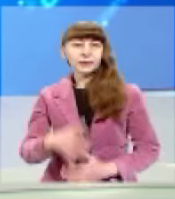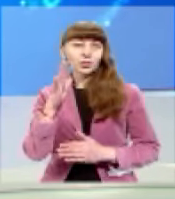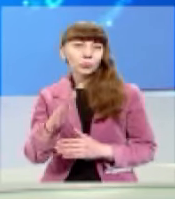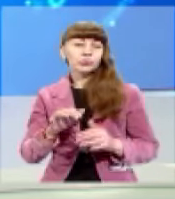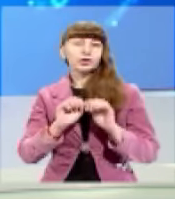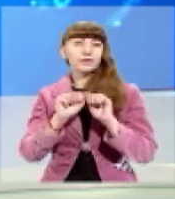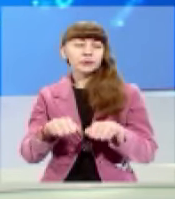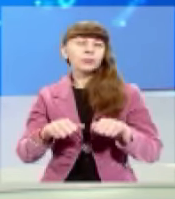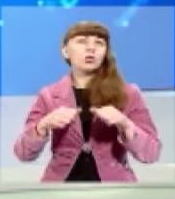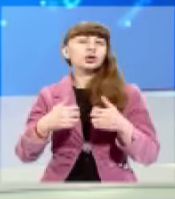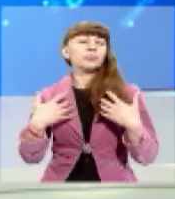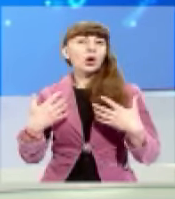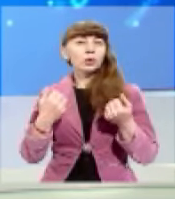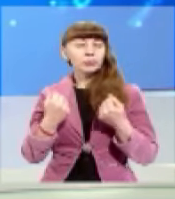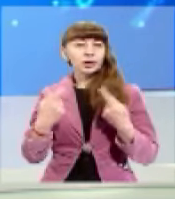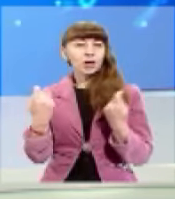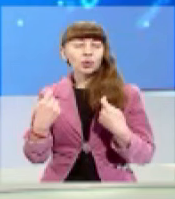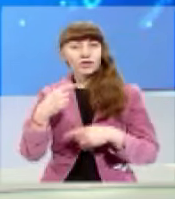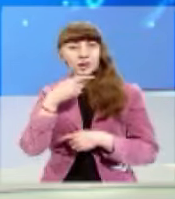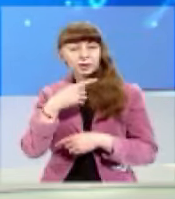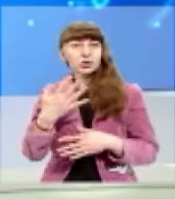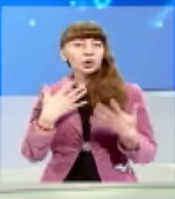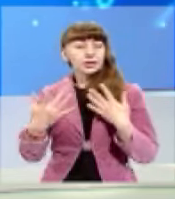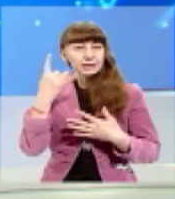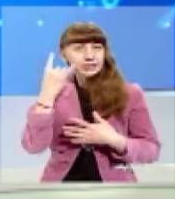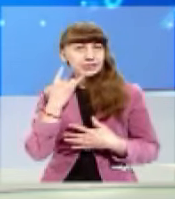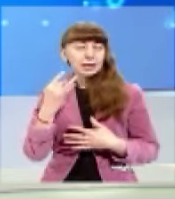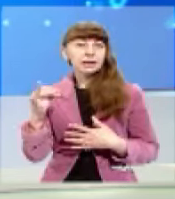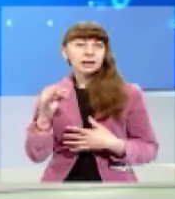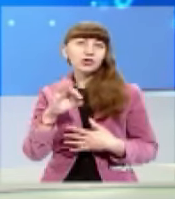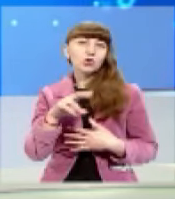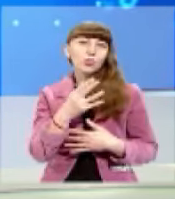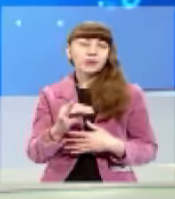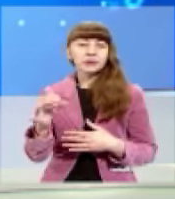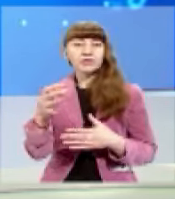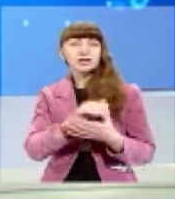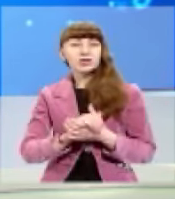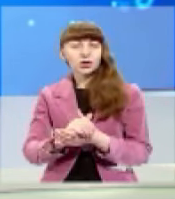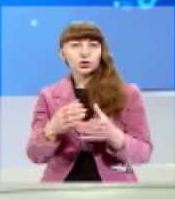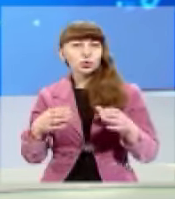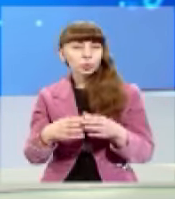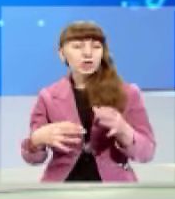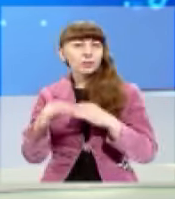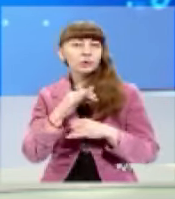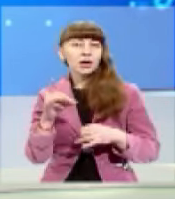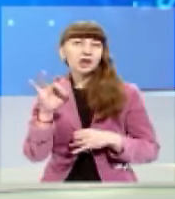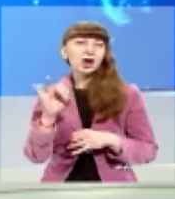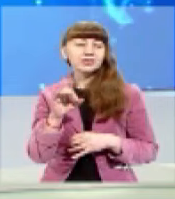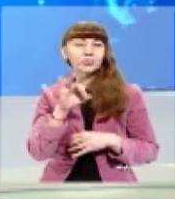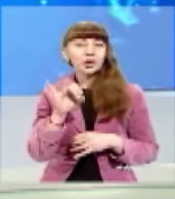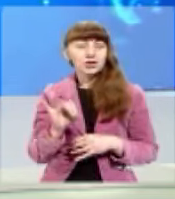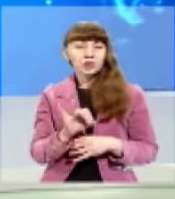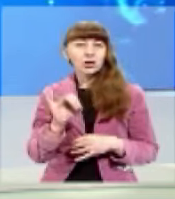Дальнейшие шаги по укреплению торгово-экономических отношений Казахстана и Европейского союза обсудили премьер-министр Алихан Смаилов и